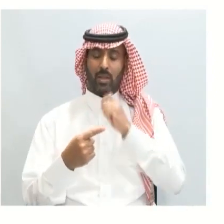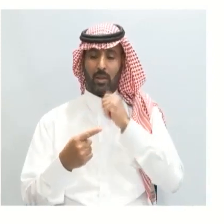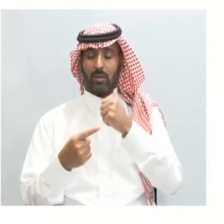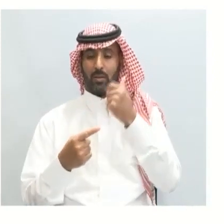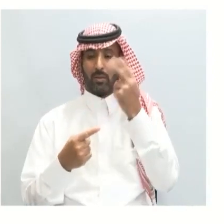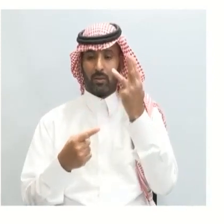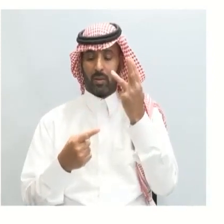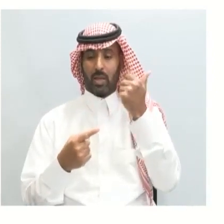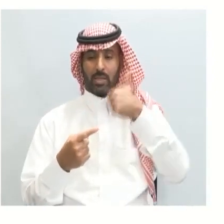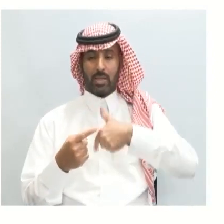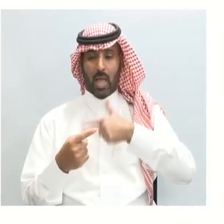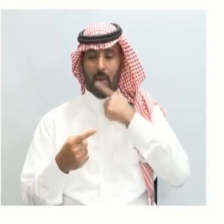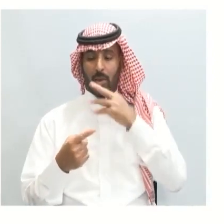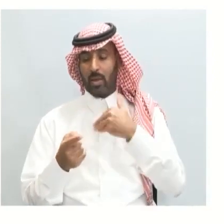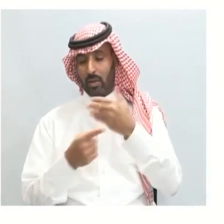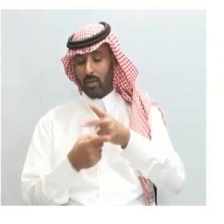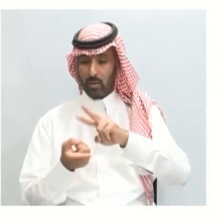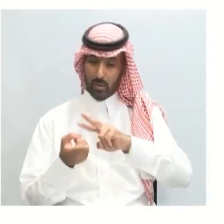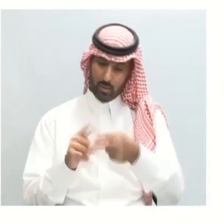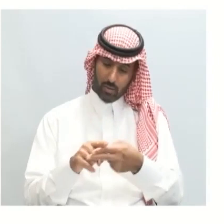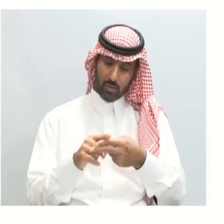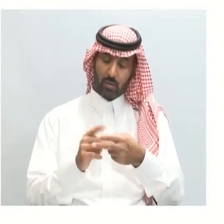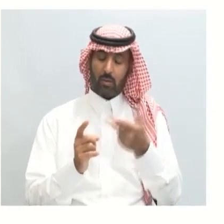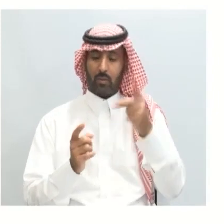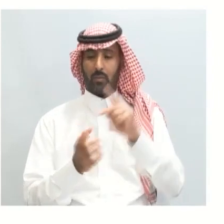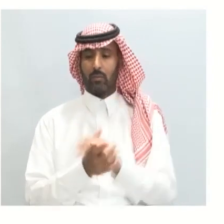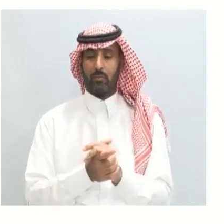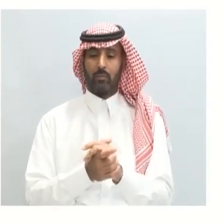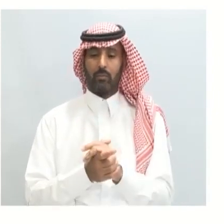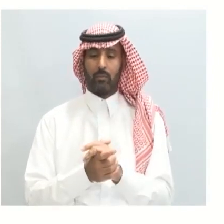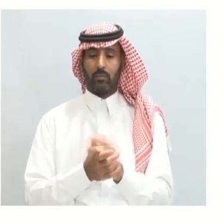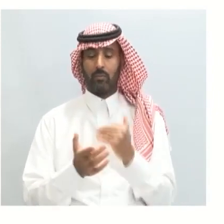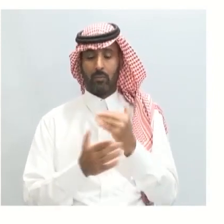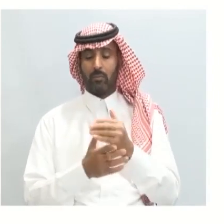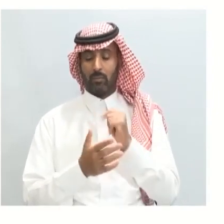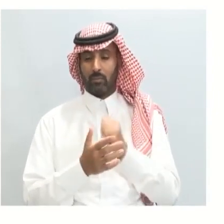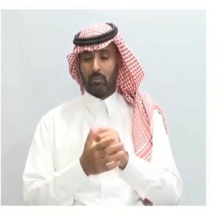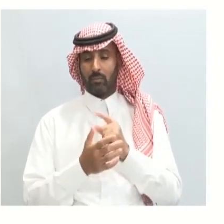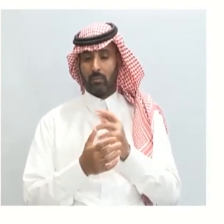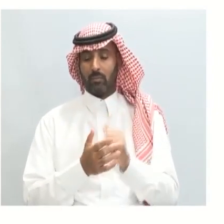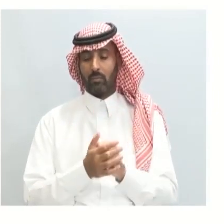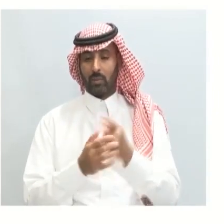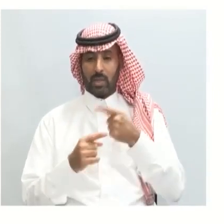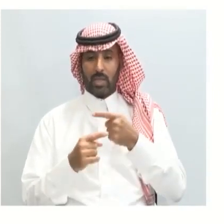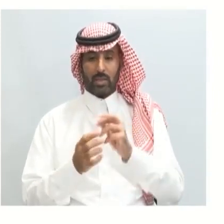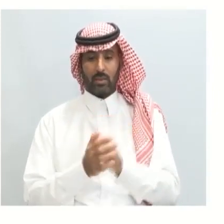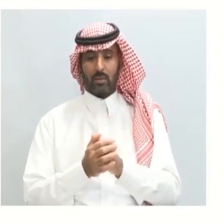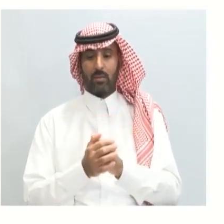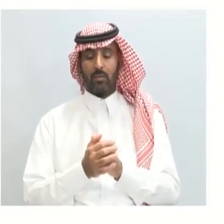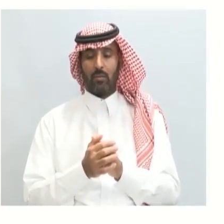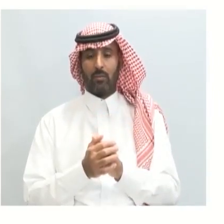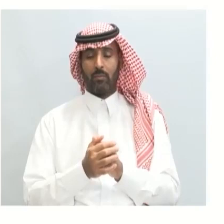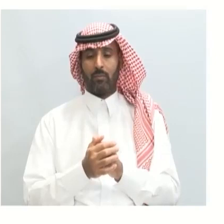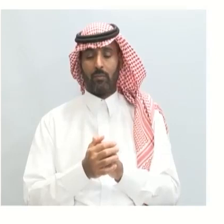منها 273 حتى اقوم بتحويلها من كلفن الى سليلوزي ستعطيني 300 32 درجه